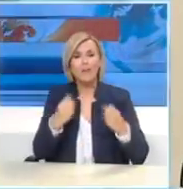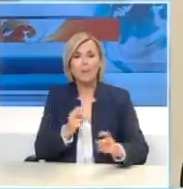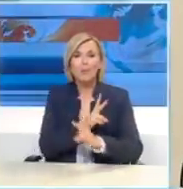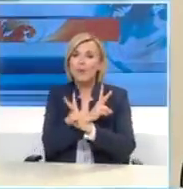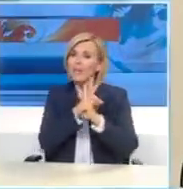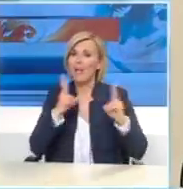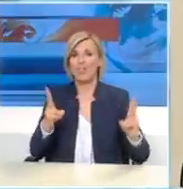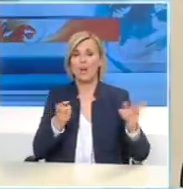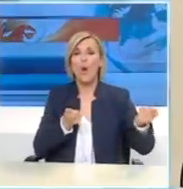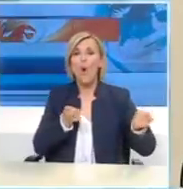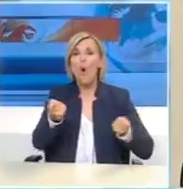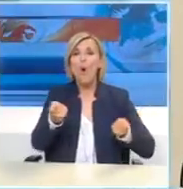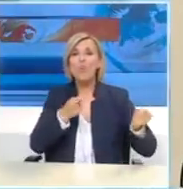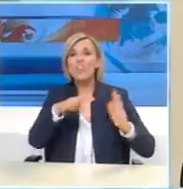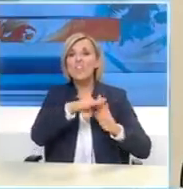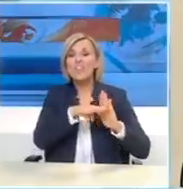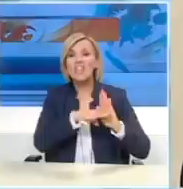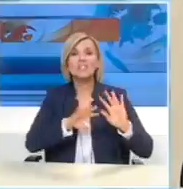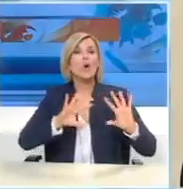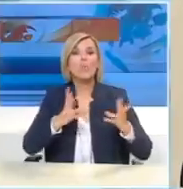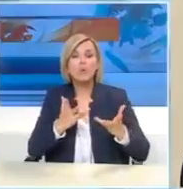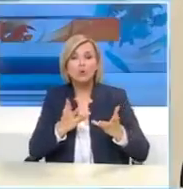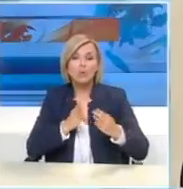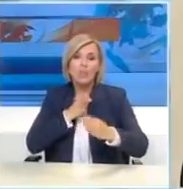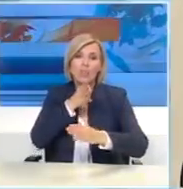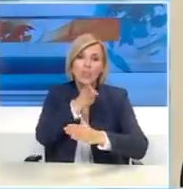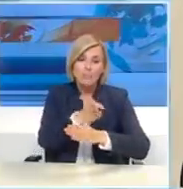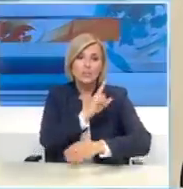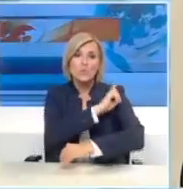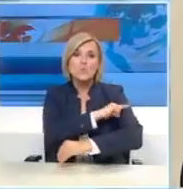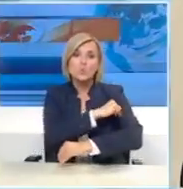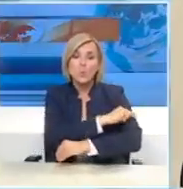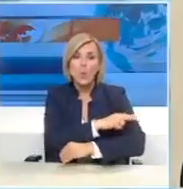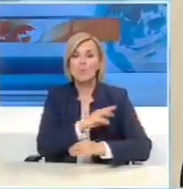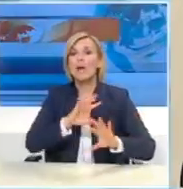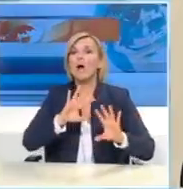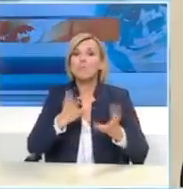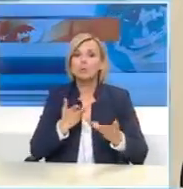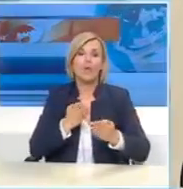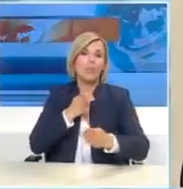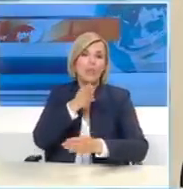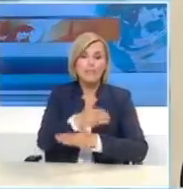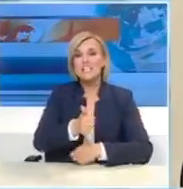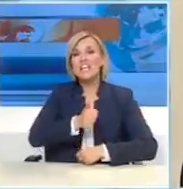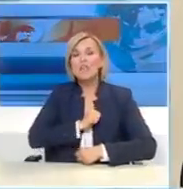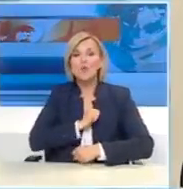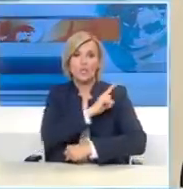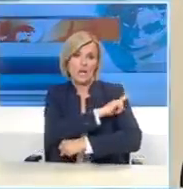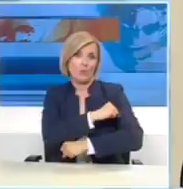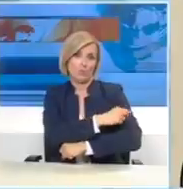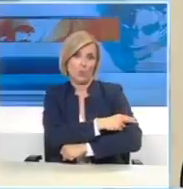πώς προσέρχεται ο κόσμος στα δημόσια νοσηλευτικά ιδρύματα και στα ιδιωτικά νοσηλευτικά ιδρύματα, στο